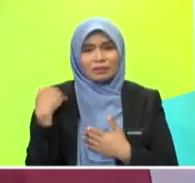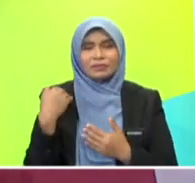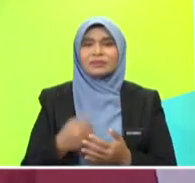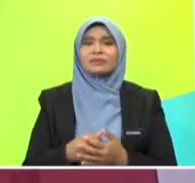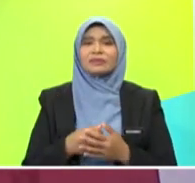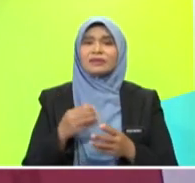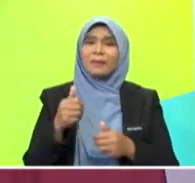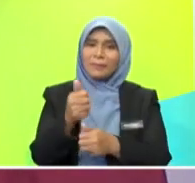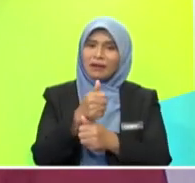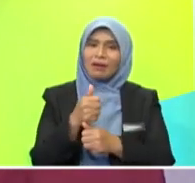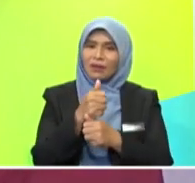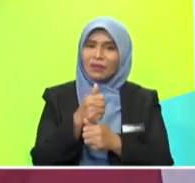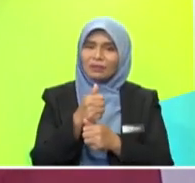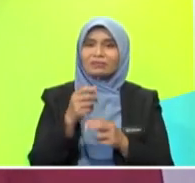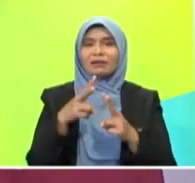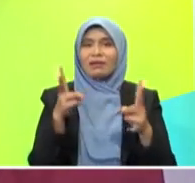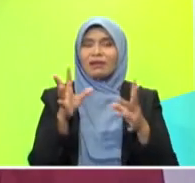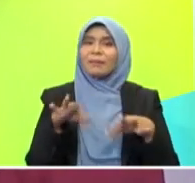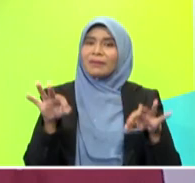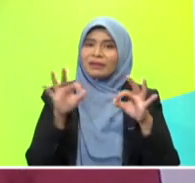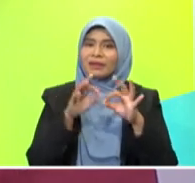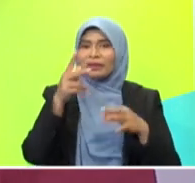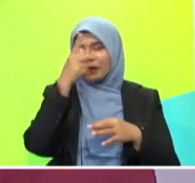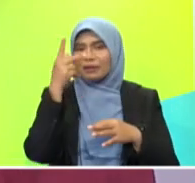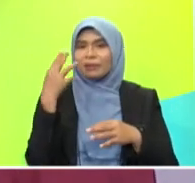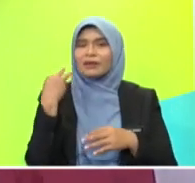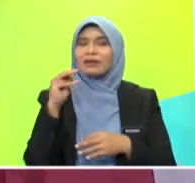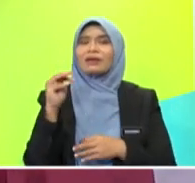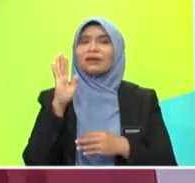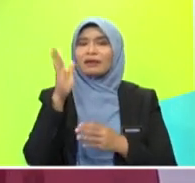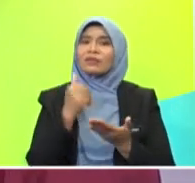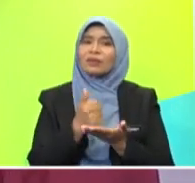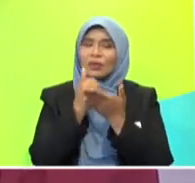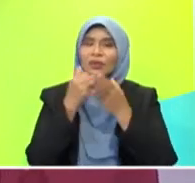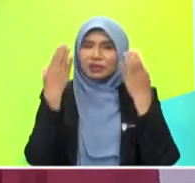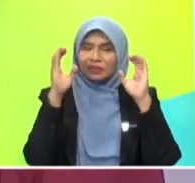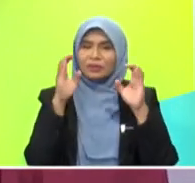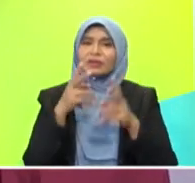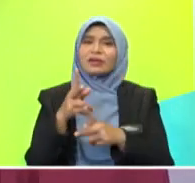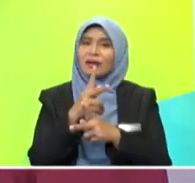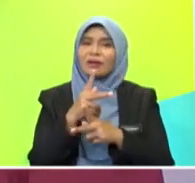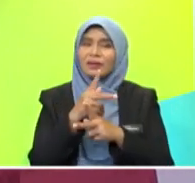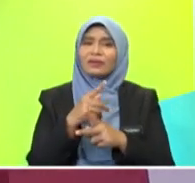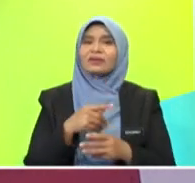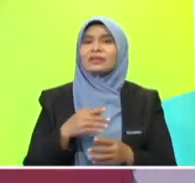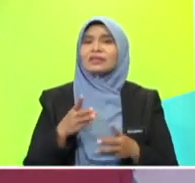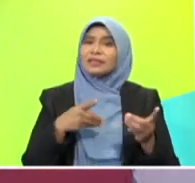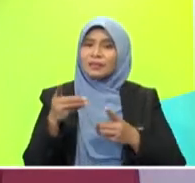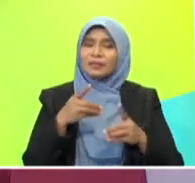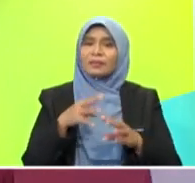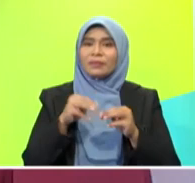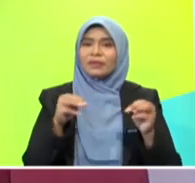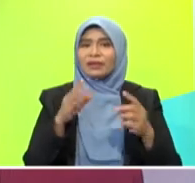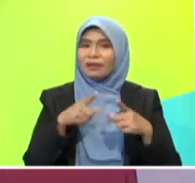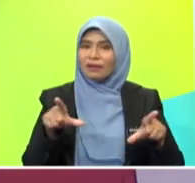pengawas juga sangat penting untuk mengawal disiplin murid-murid yang lain nah